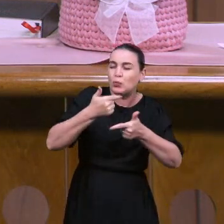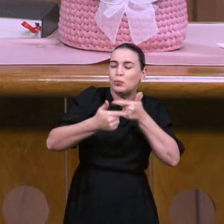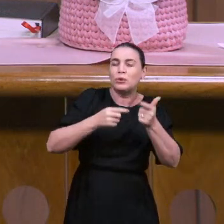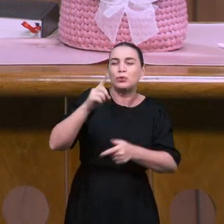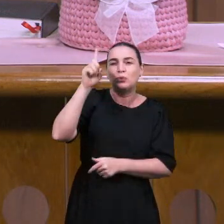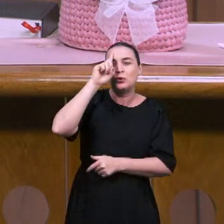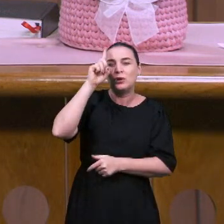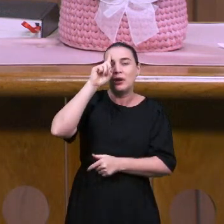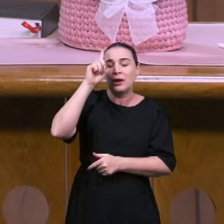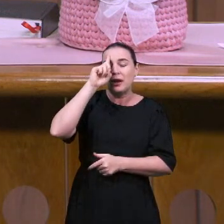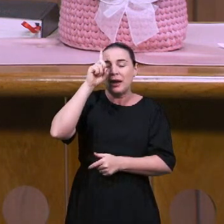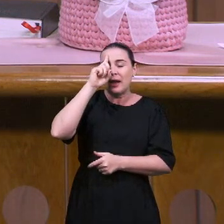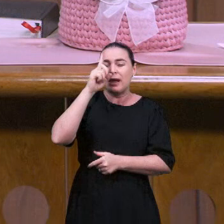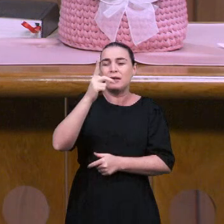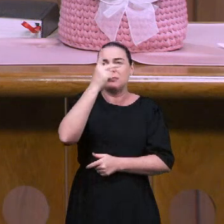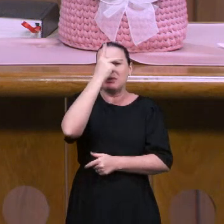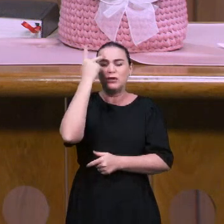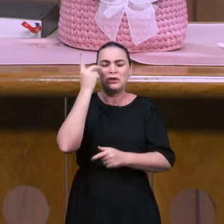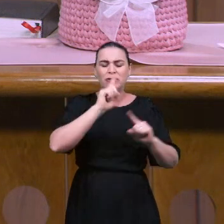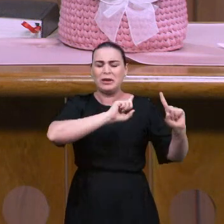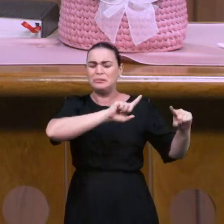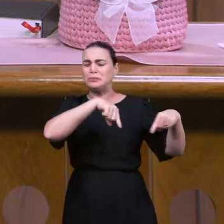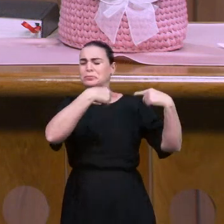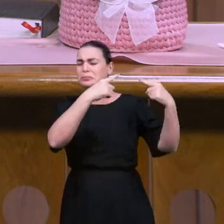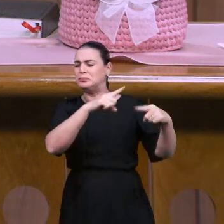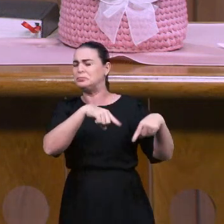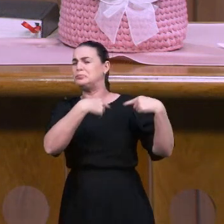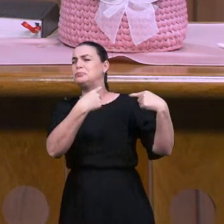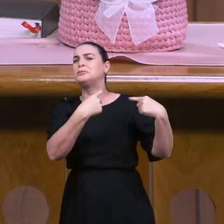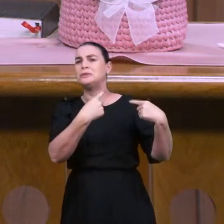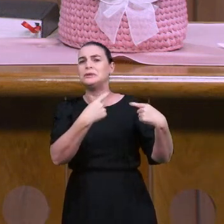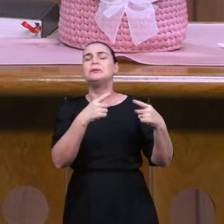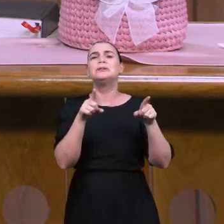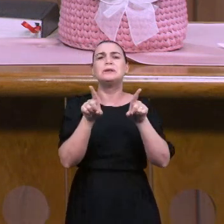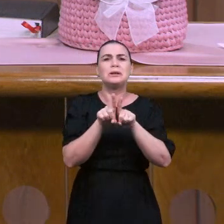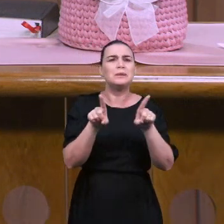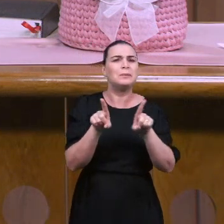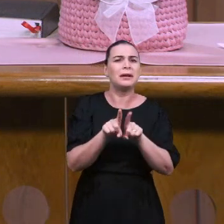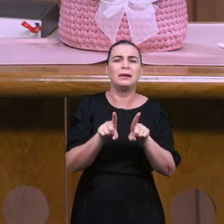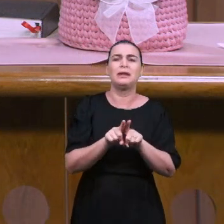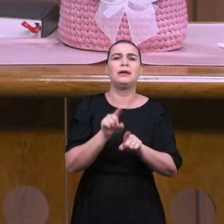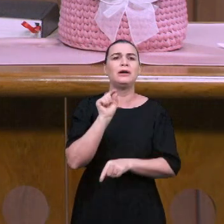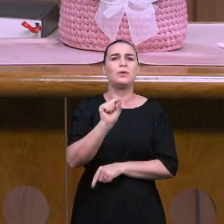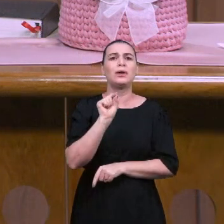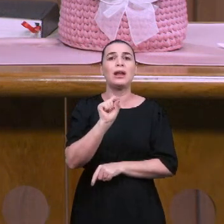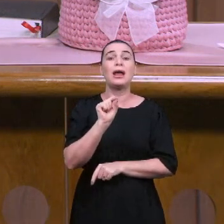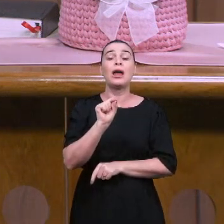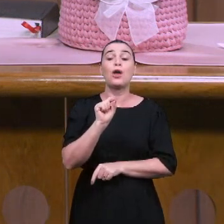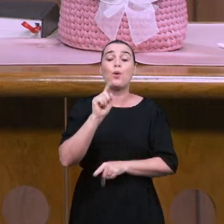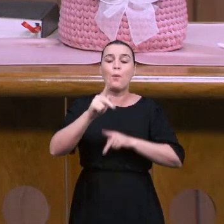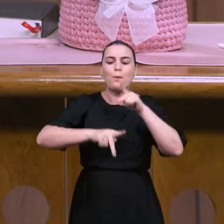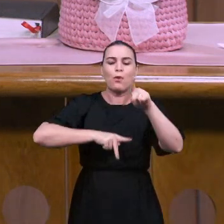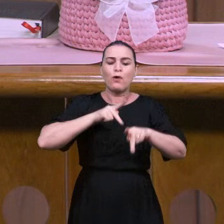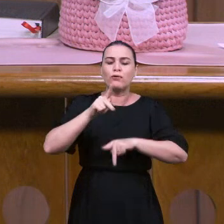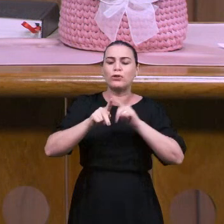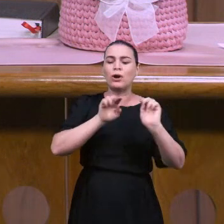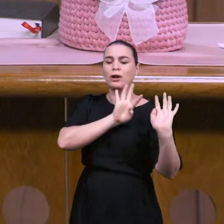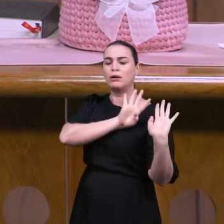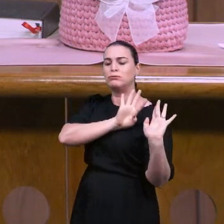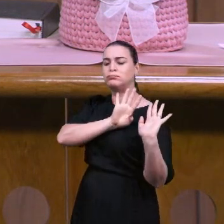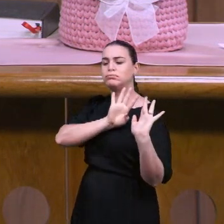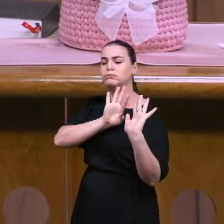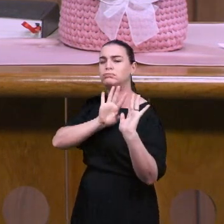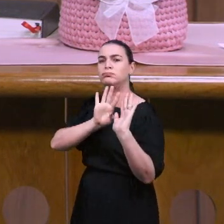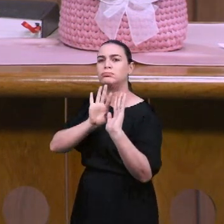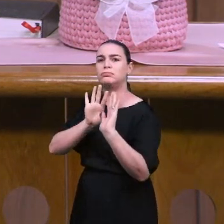jour est contre l'ivraie. C'est ça la nourriture de l'Église. Et quand ils sont arrivés de l'autre côté, Josué,